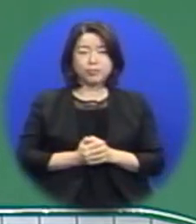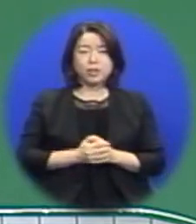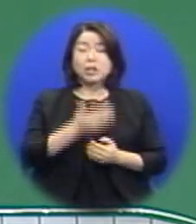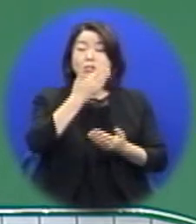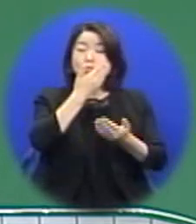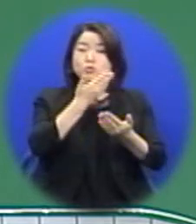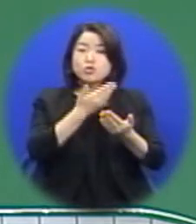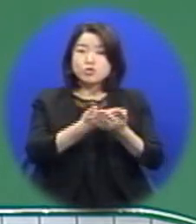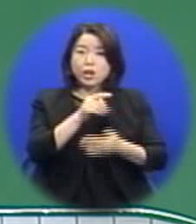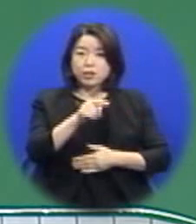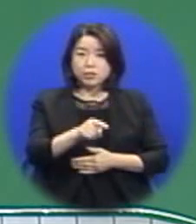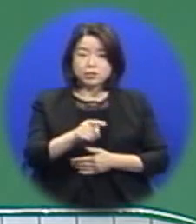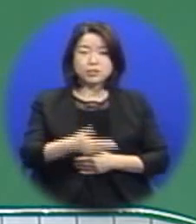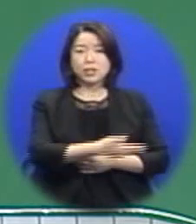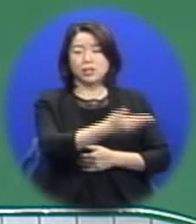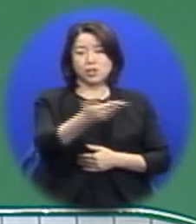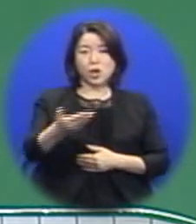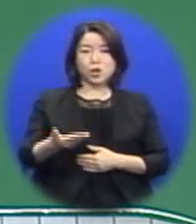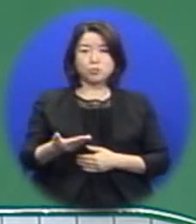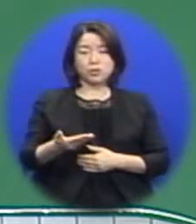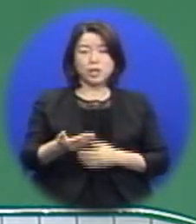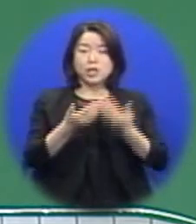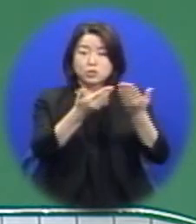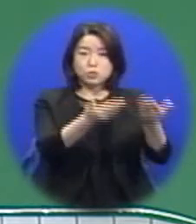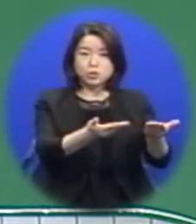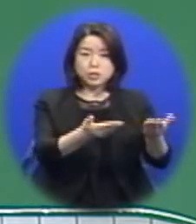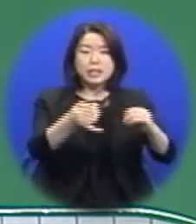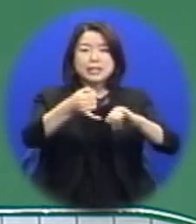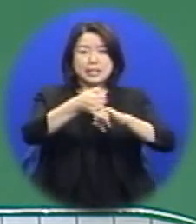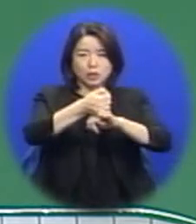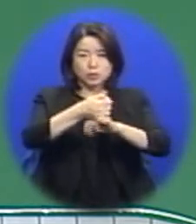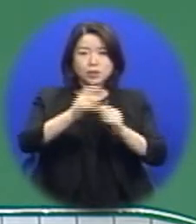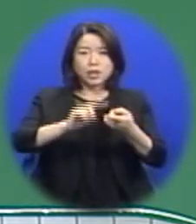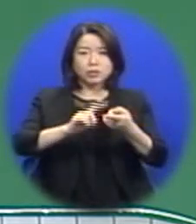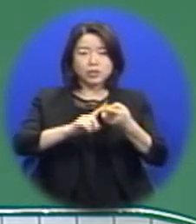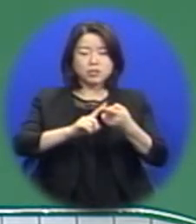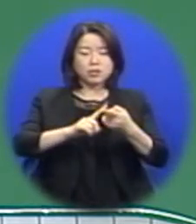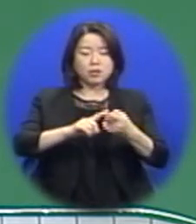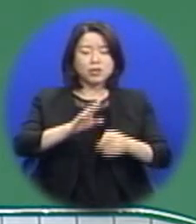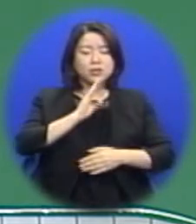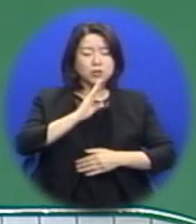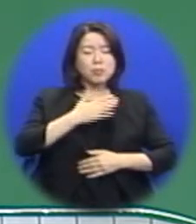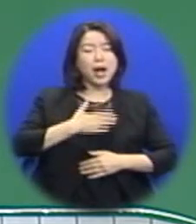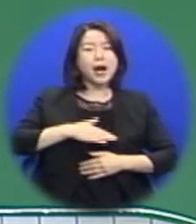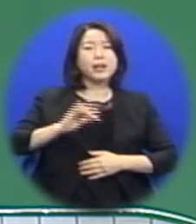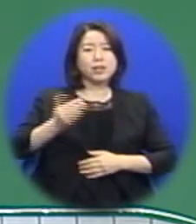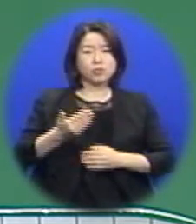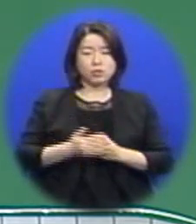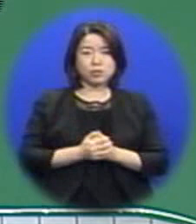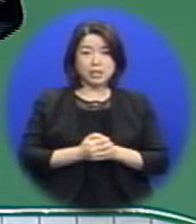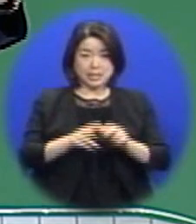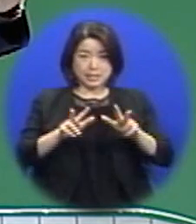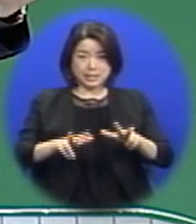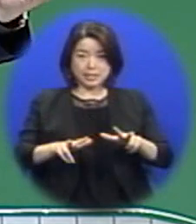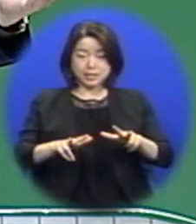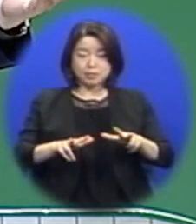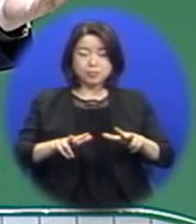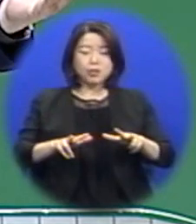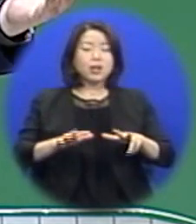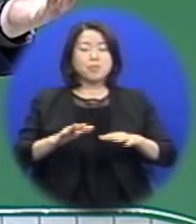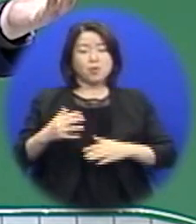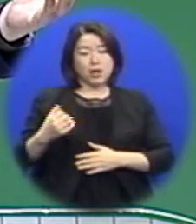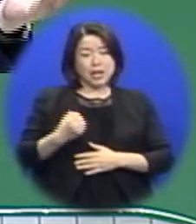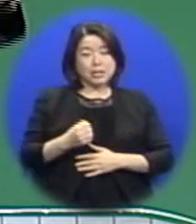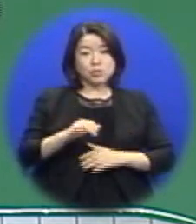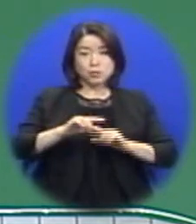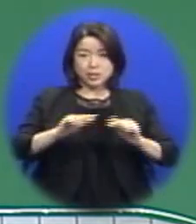중요한 것은 여러분이 그것이 여러분에게 주어진 약속인 것을 정말 아는 것입니다. 지금 현재 누리고 있지 못하다